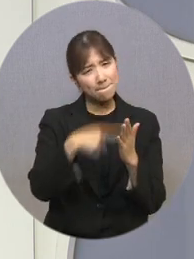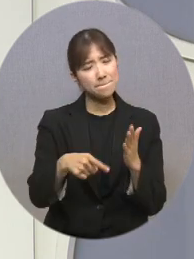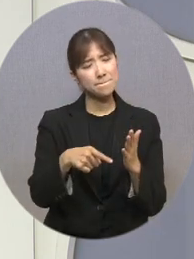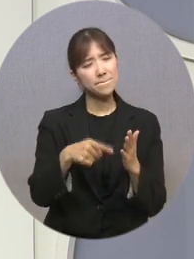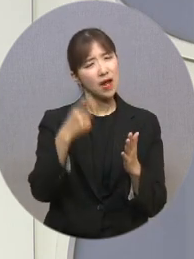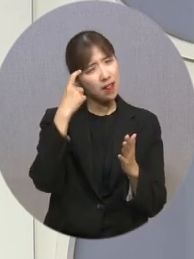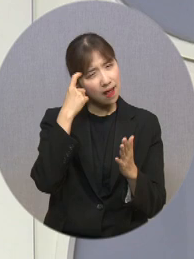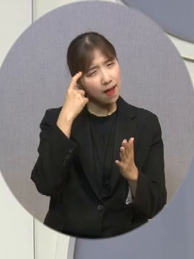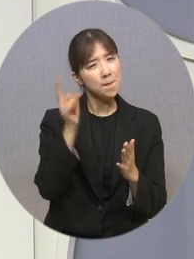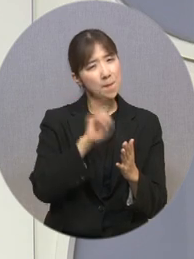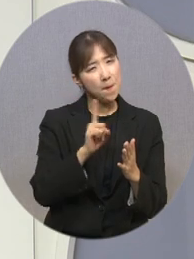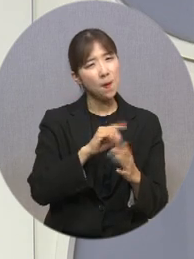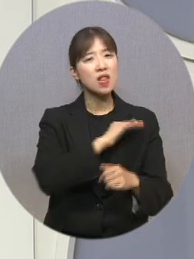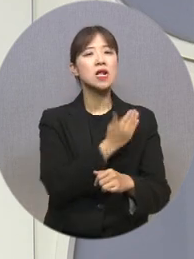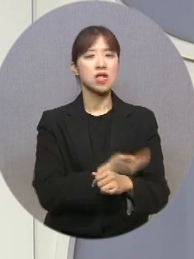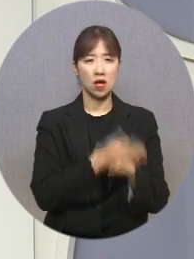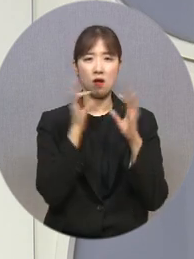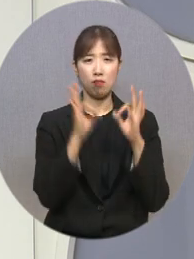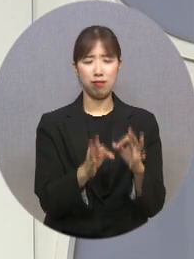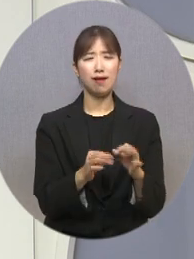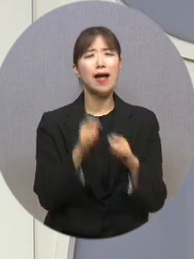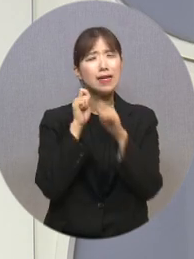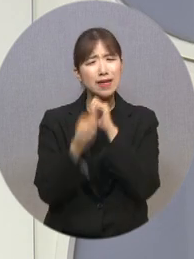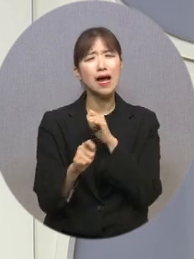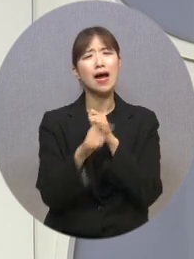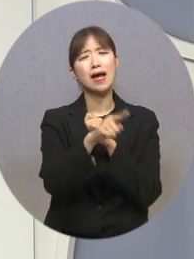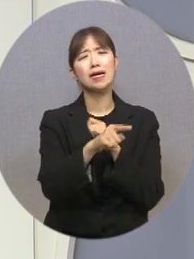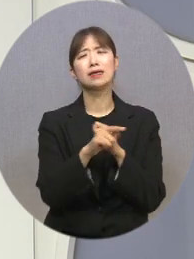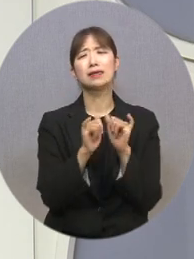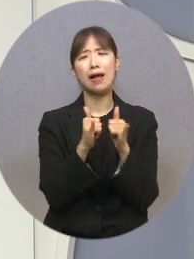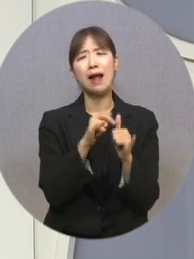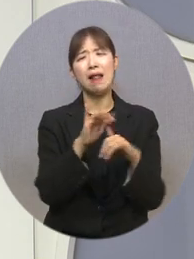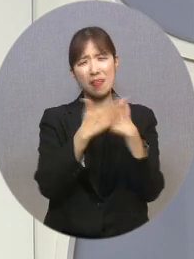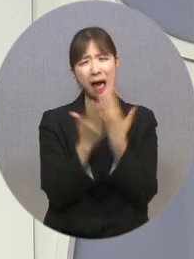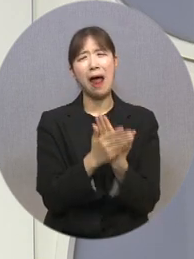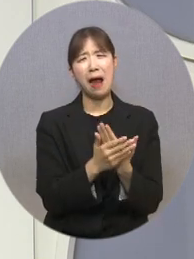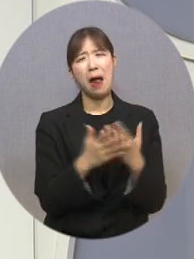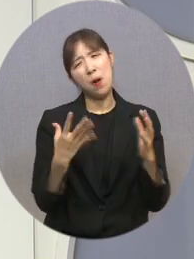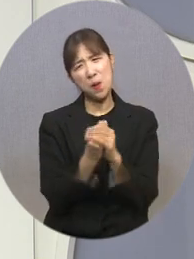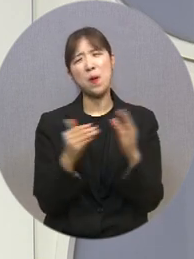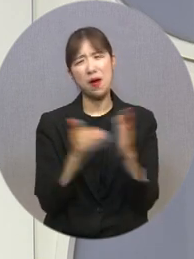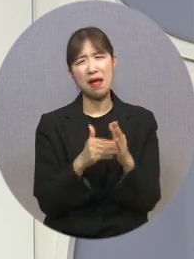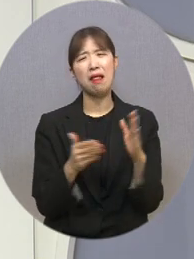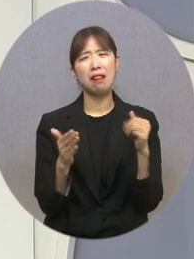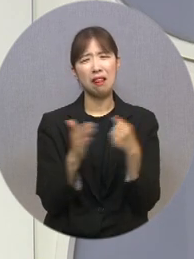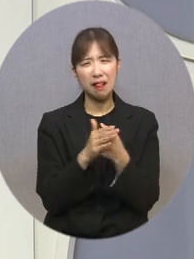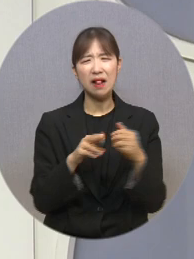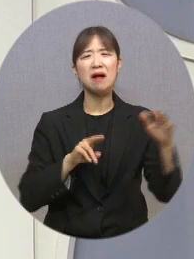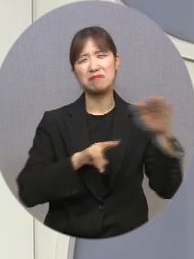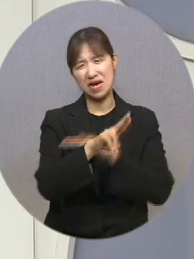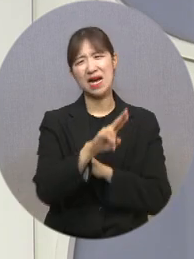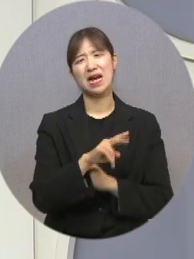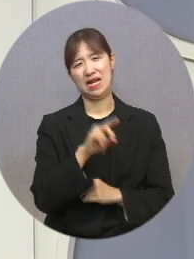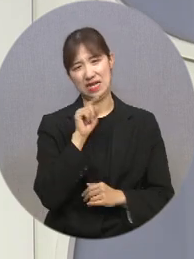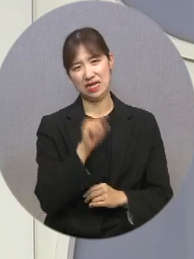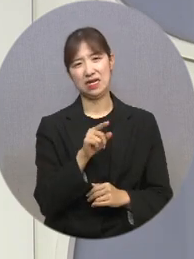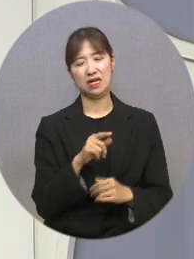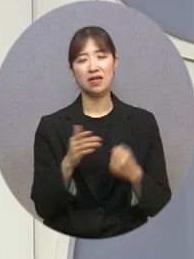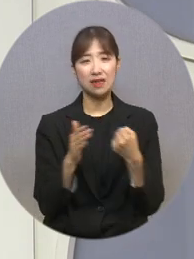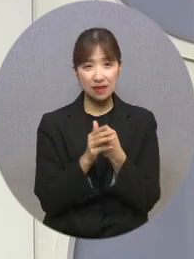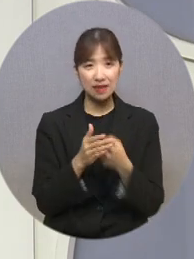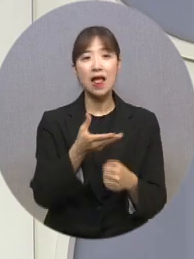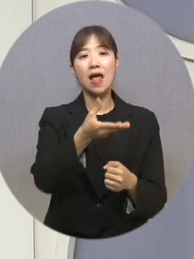능력을 조사를 해야 되는데 그거는 사기꾼은 대충 그걸 만들어 놓기 때문에 다 불기소로 다 빠져나갑니다. 그래서 차용증을 받을 때는